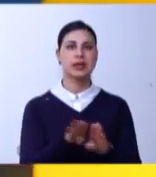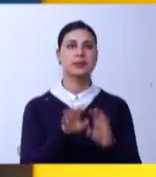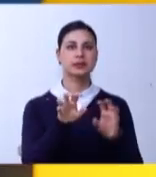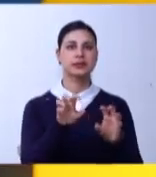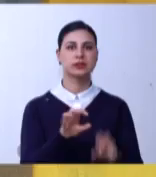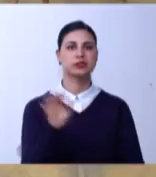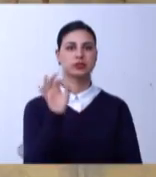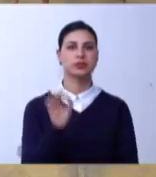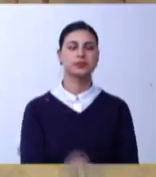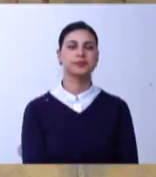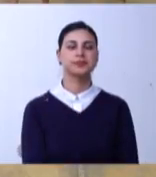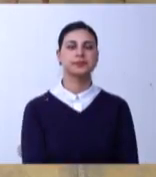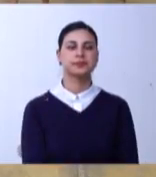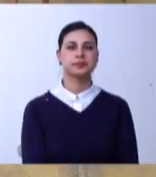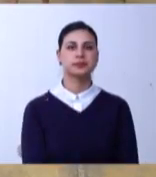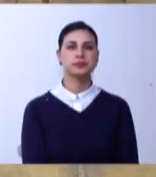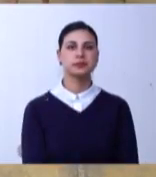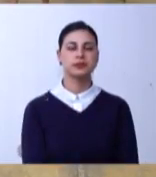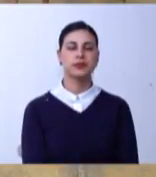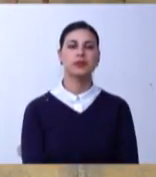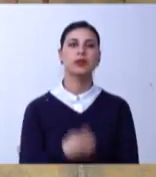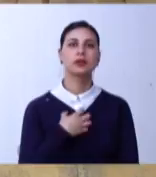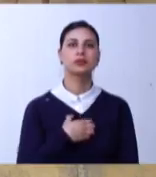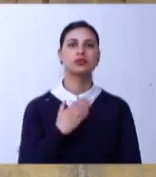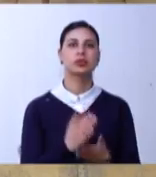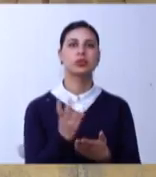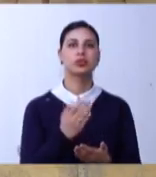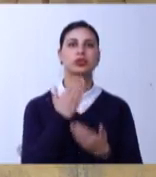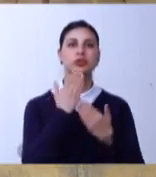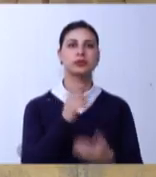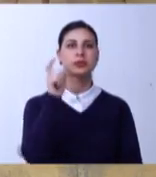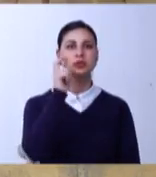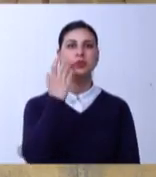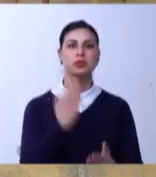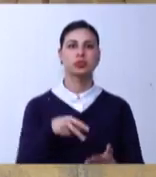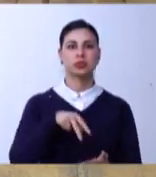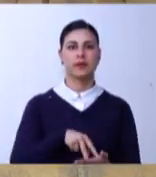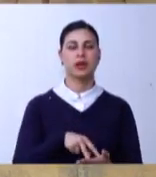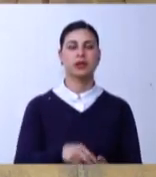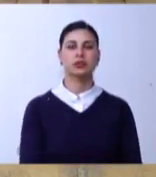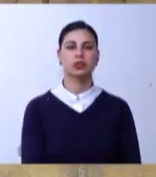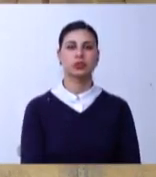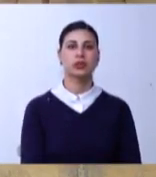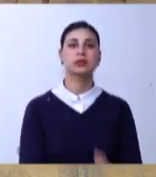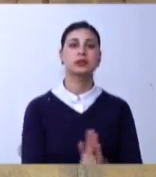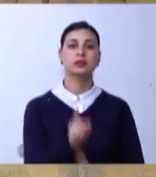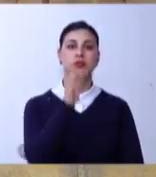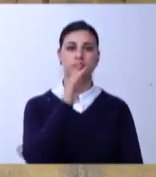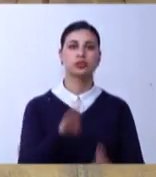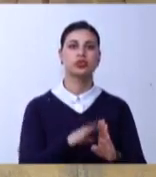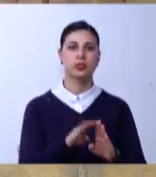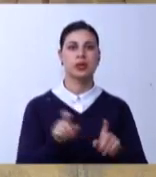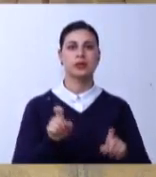წესები. ბიჭებს მნიშვნელოვანია უნდა დავსვათ ბიჭები უნიტაზზე თუ დავაყენოთ. დასაწყისისთვის ჯობია